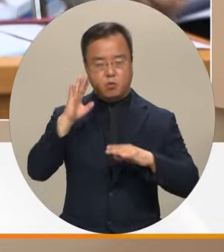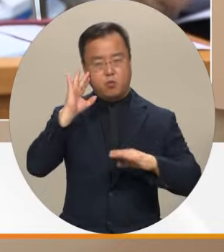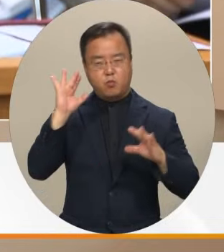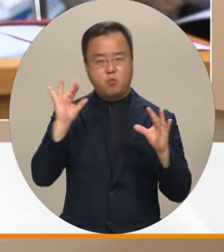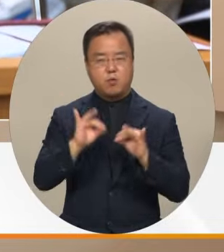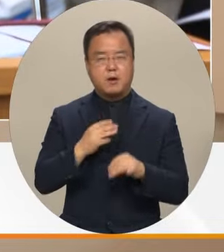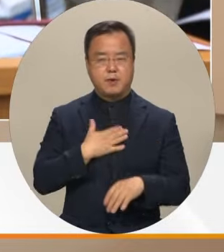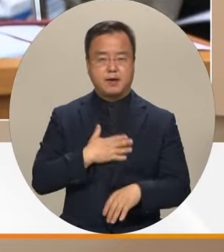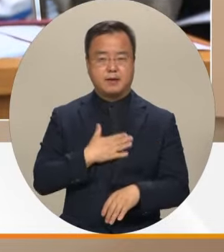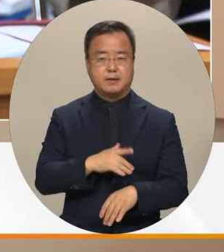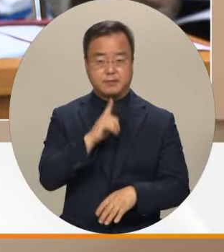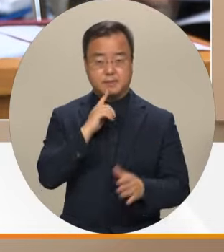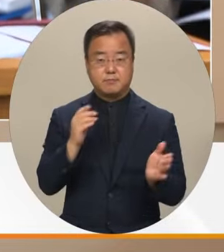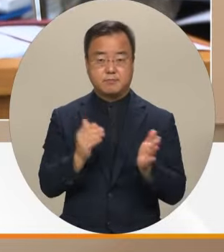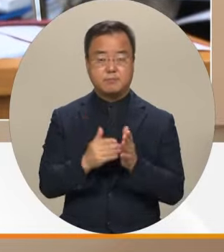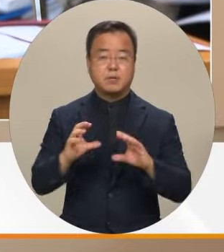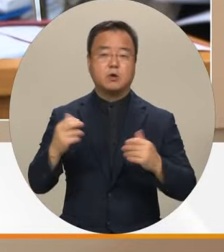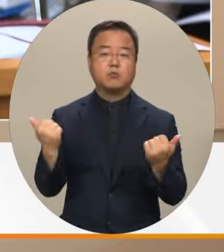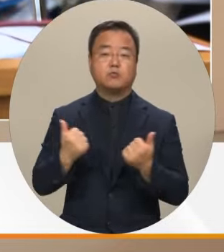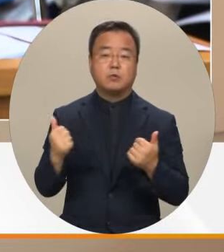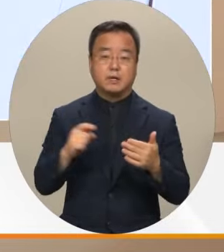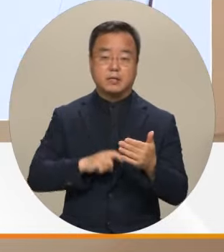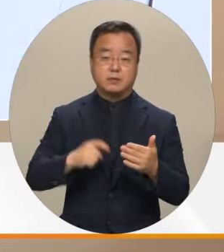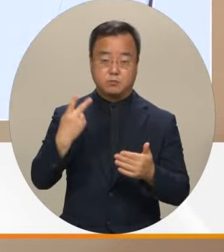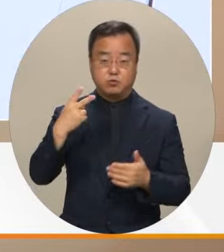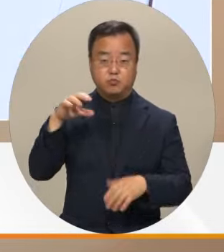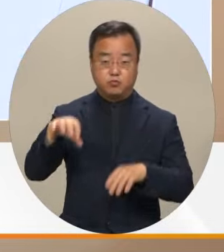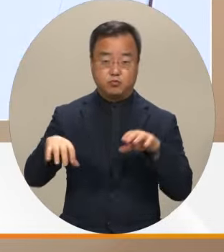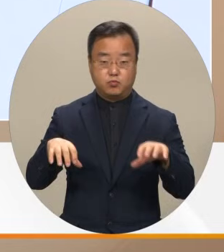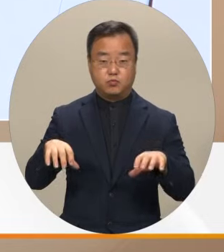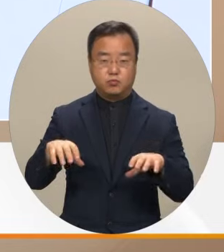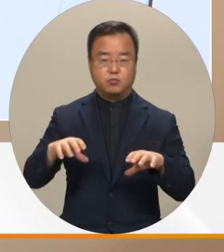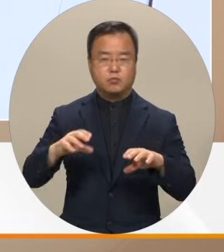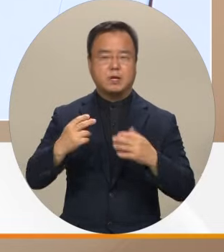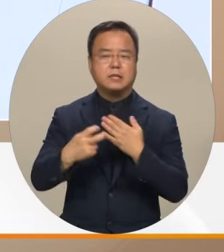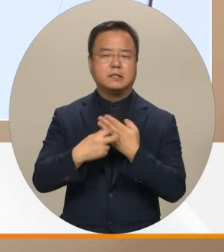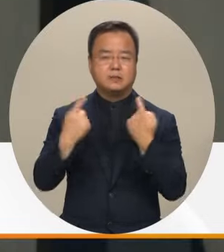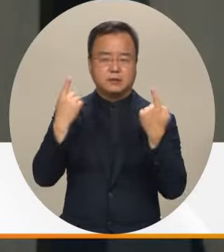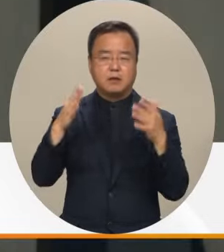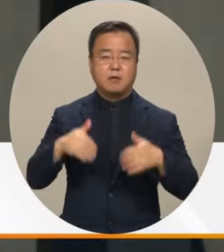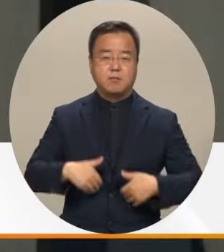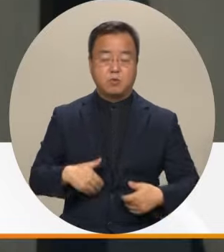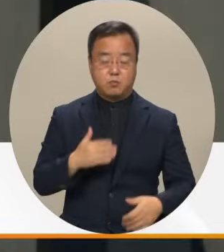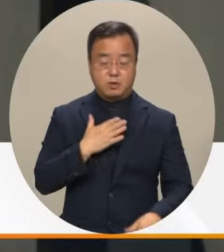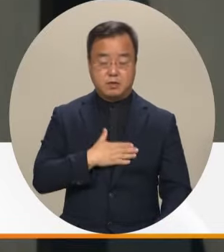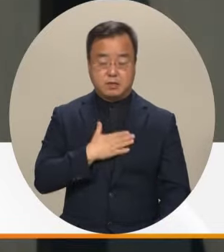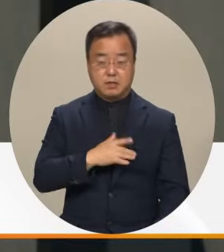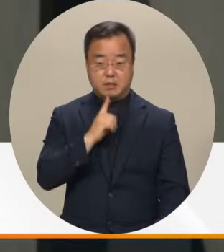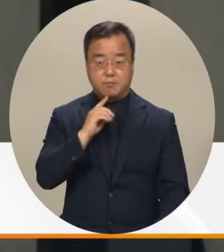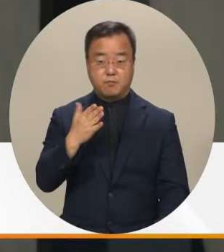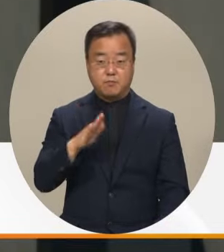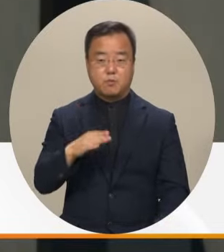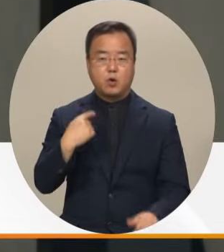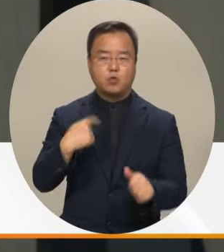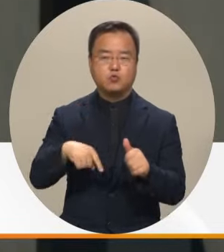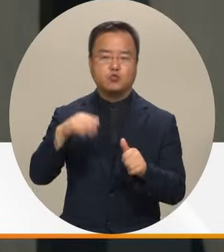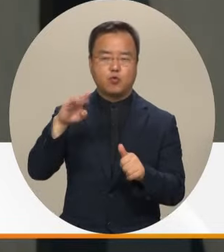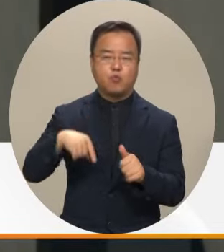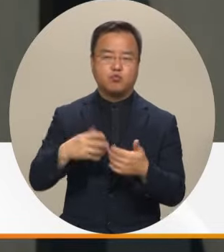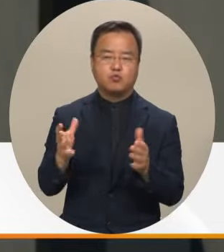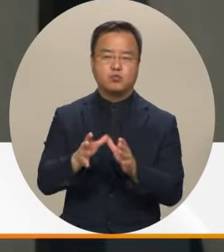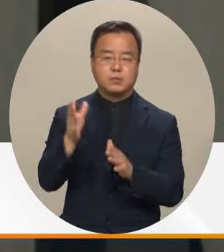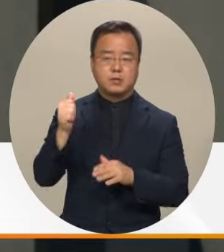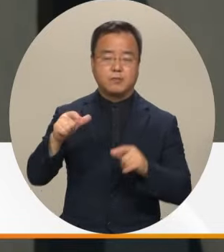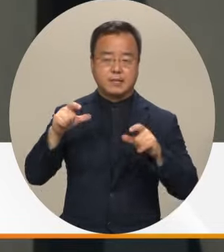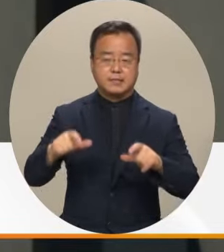있었습니다이 국회에서도 두 지역 모두 의대가 필요하다는 지적이 나왔지만 이주호 사회 부총리겸 교육부장관은 되도록